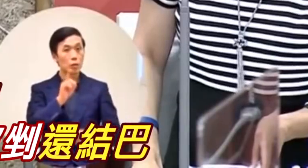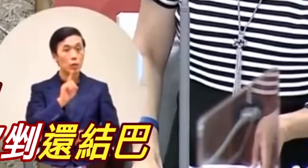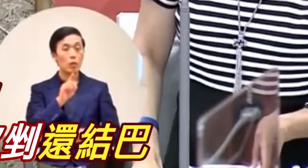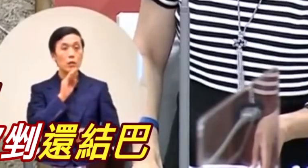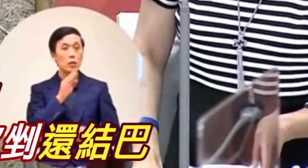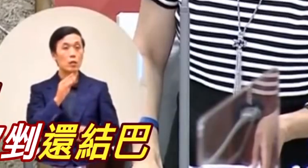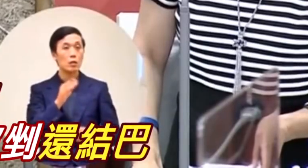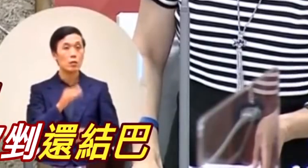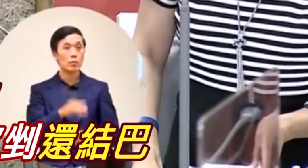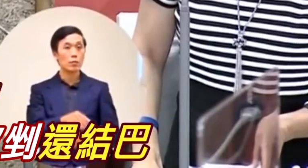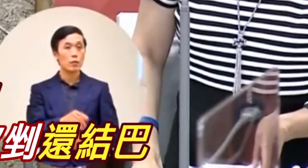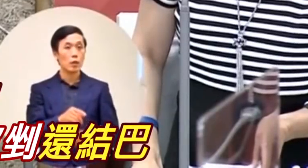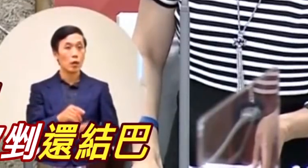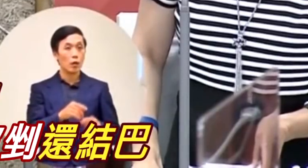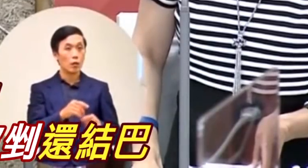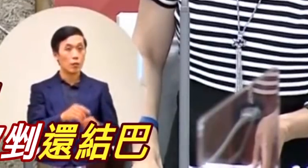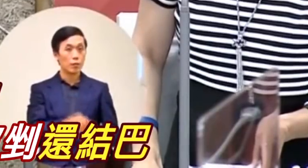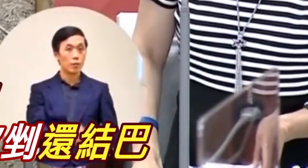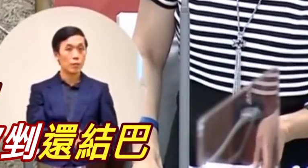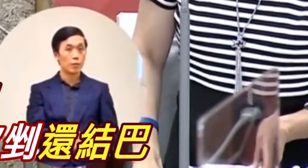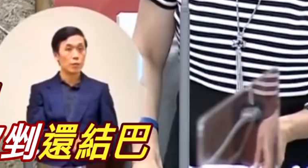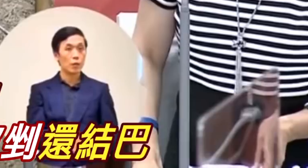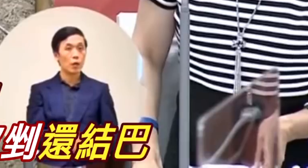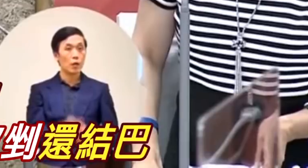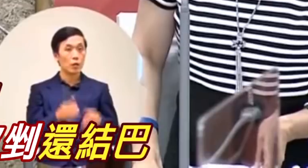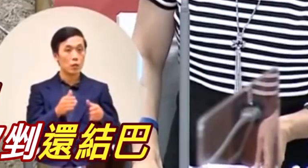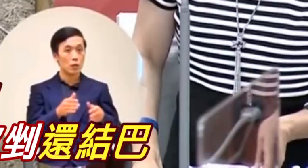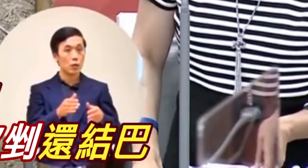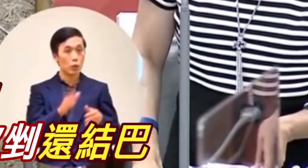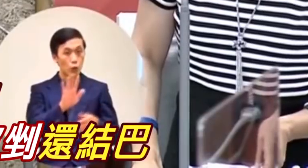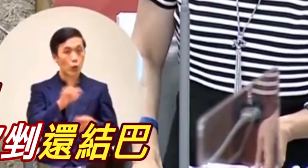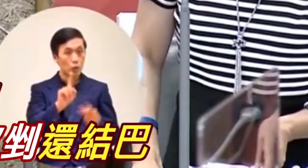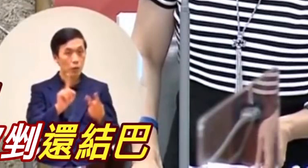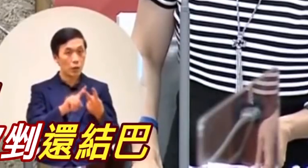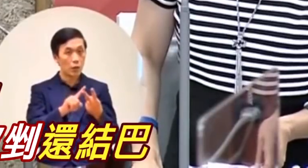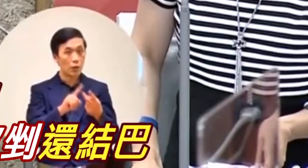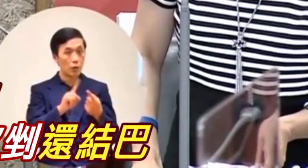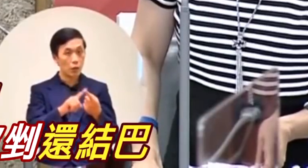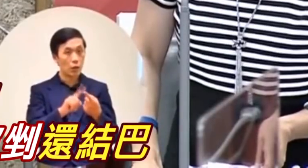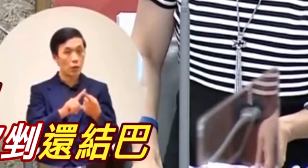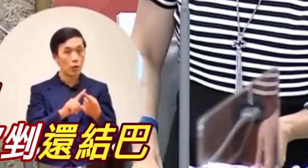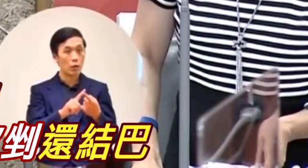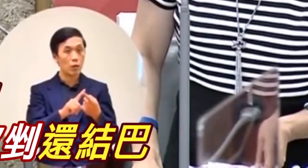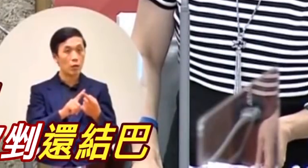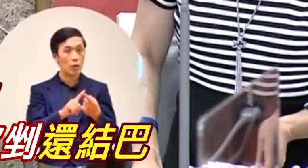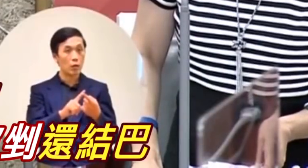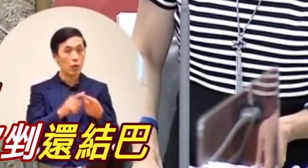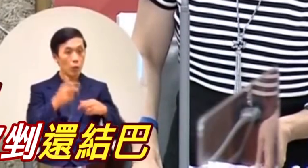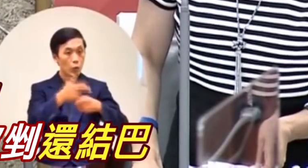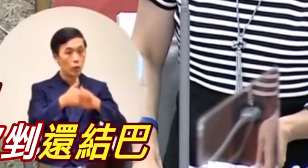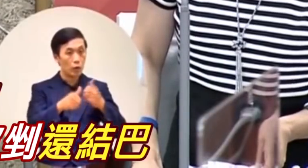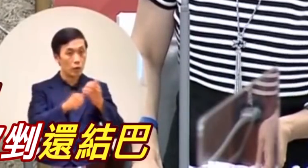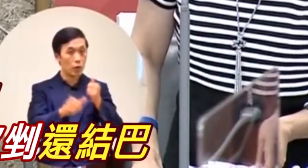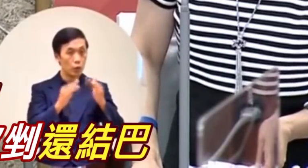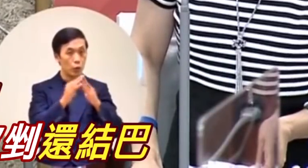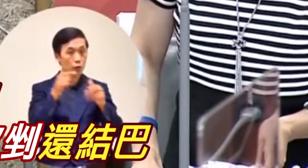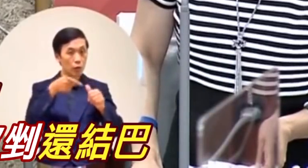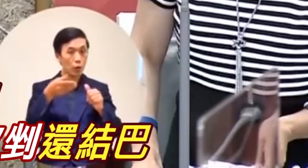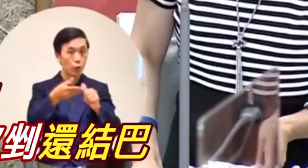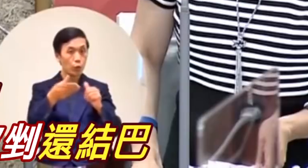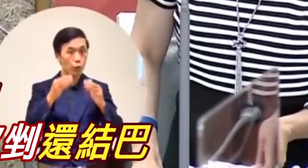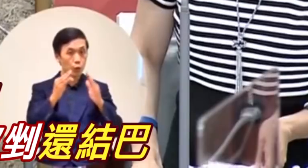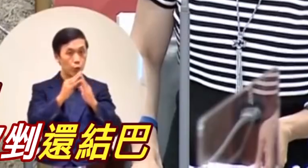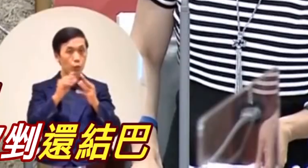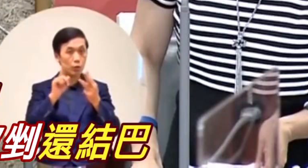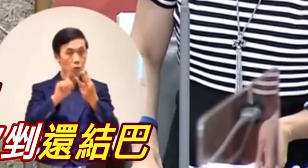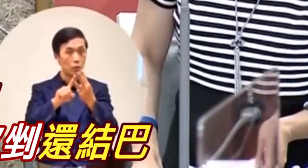一当地的这个就是正好有跟我们卫生局、教育局，还有